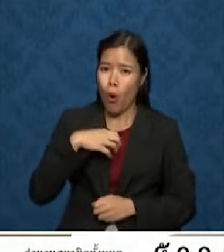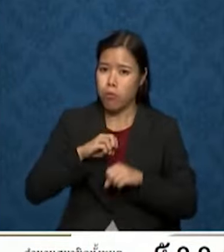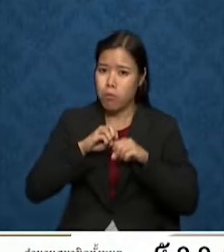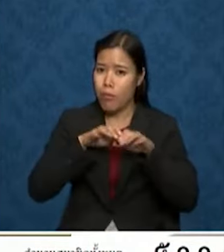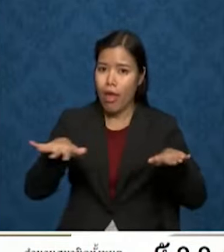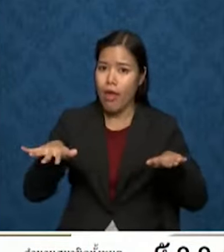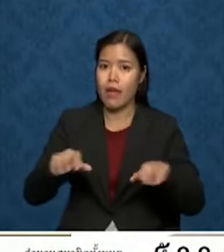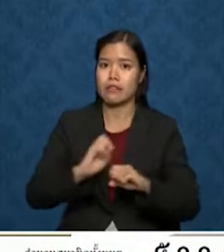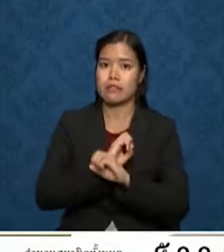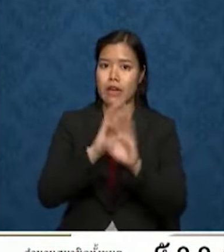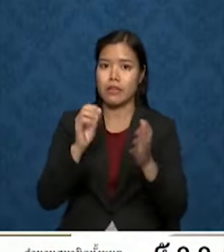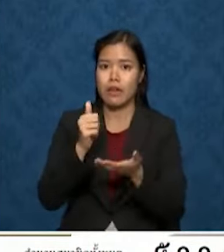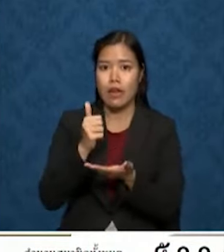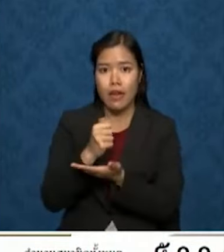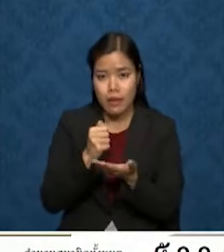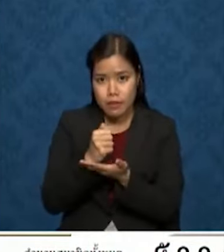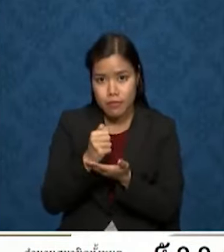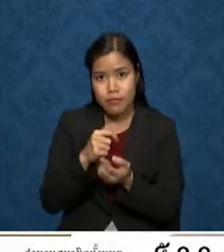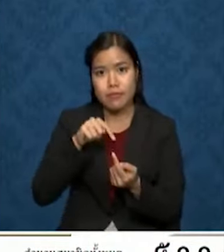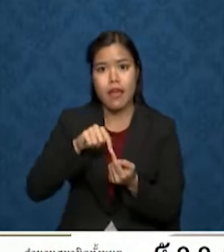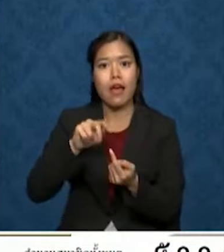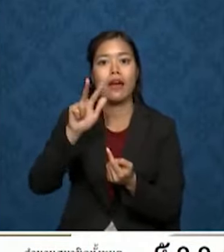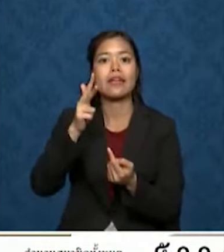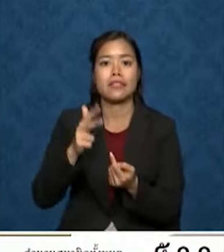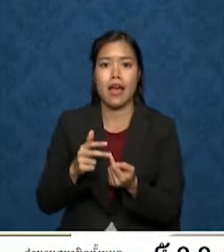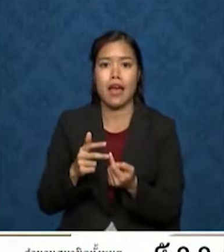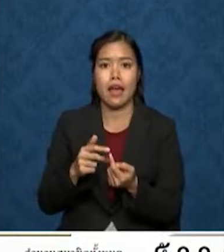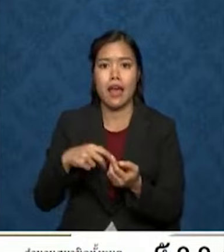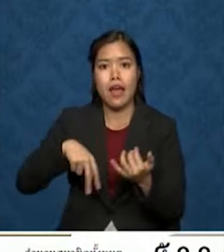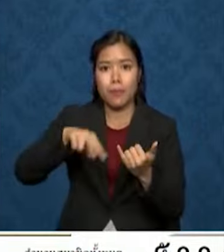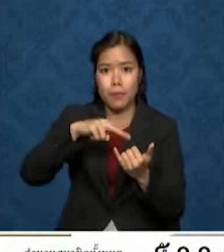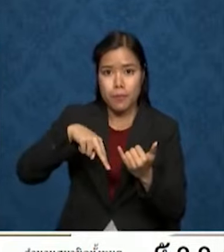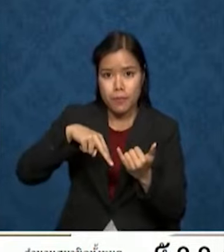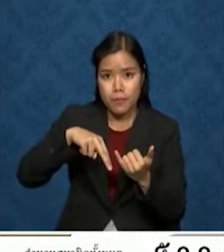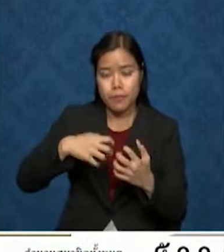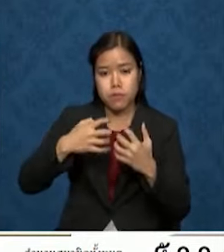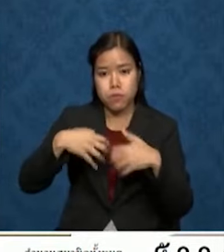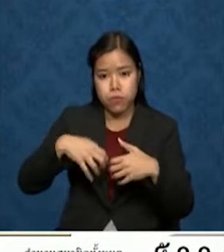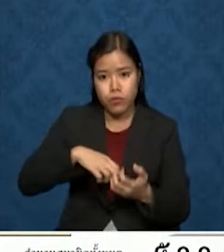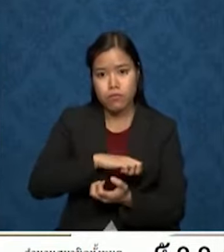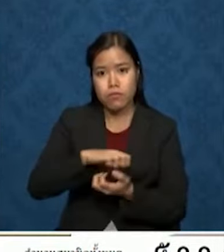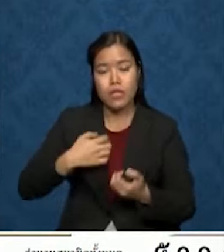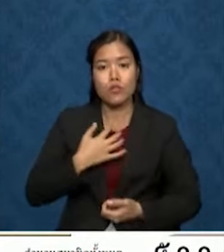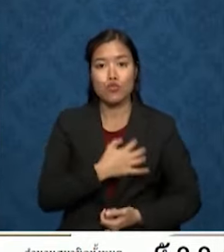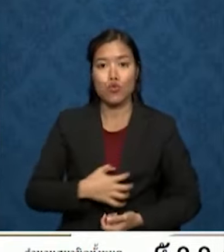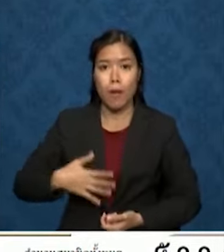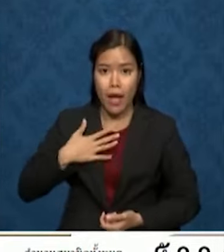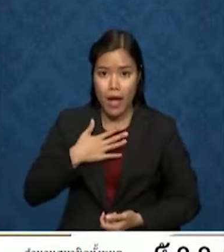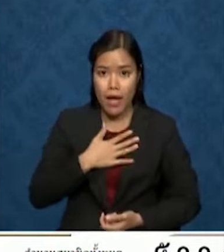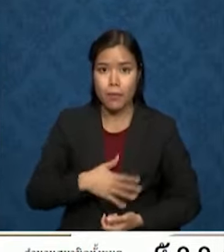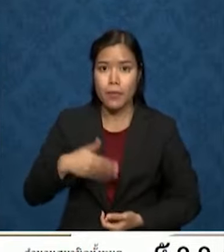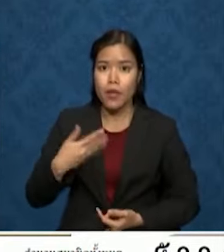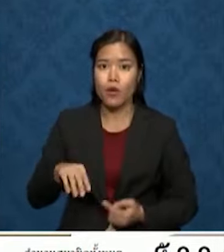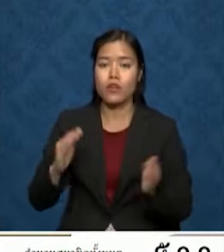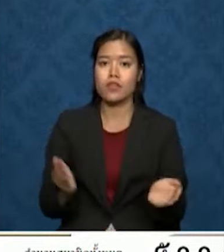ใช้ประโยชทางการแพทย์เระสุขภาพและส่งเสิมร้านศรรยกิ ที่เกี่ยวเนองกับ